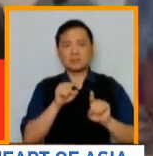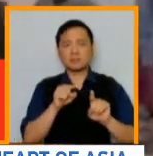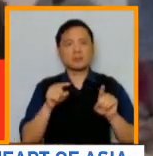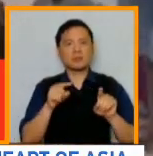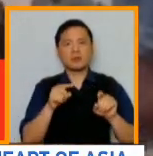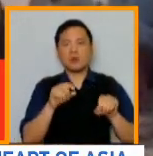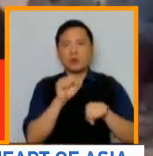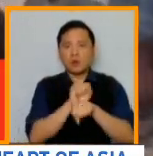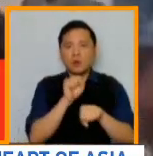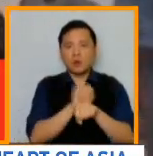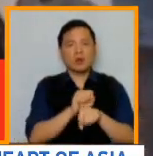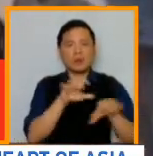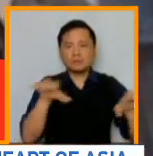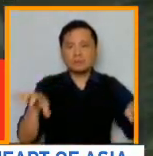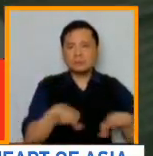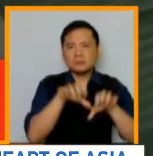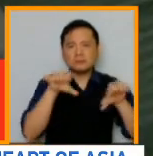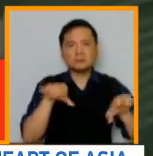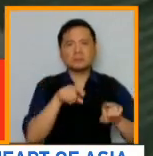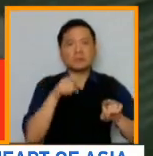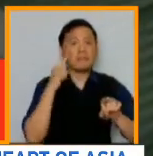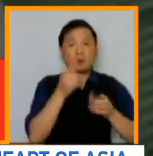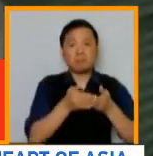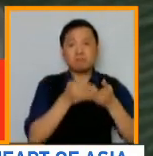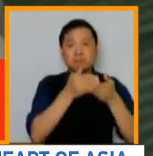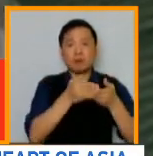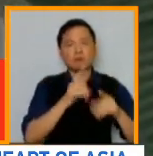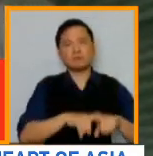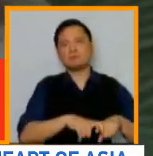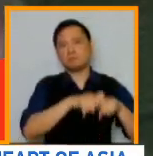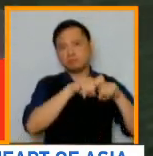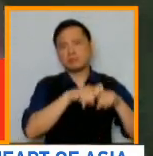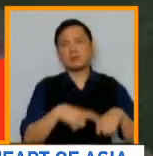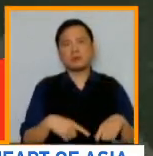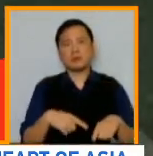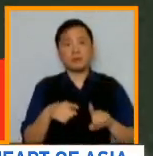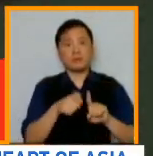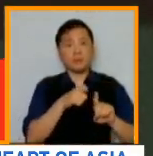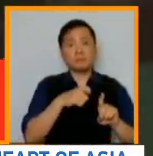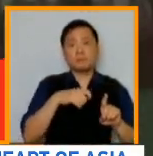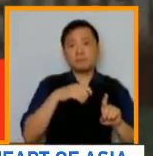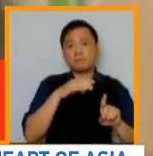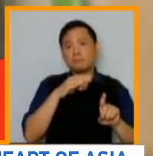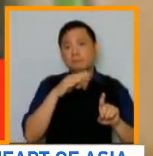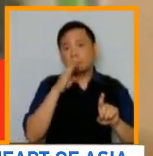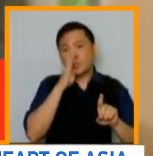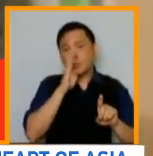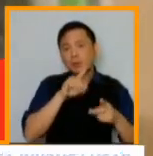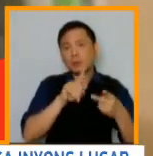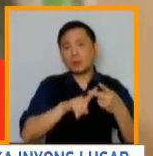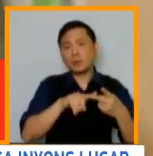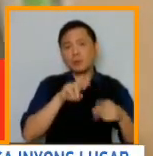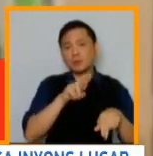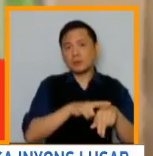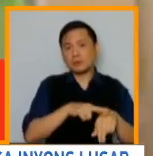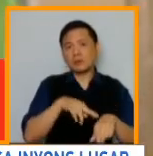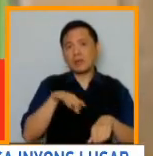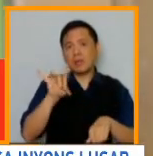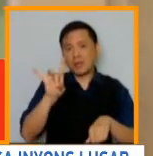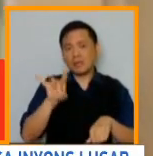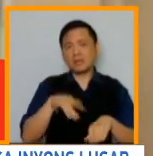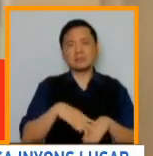sea voyages between Bicol Region, Region A, Region 8, Central Visayas at